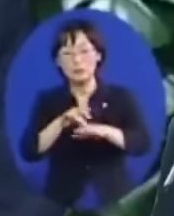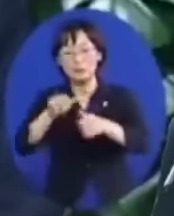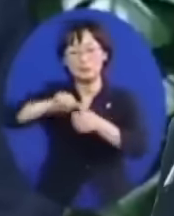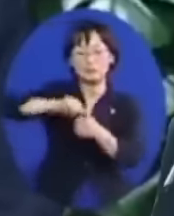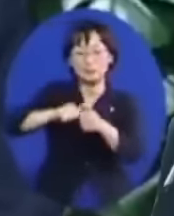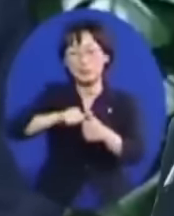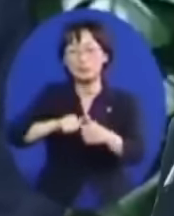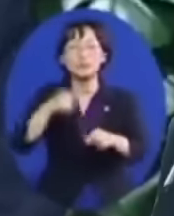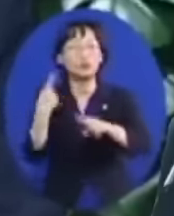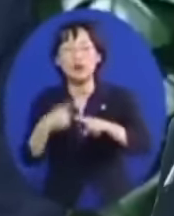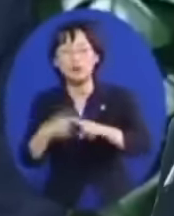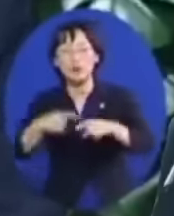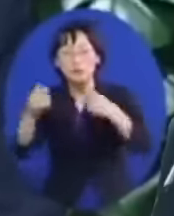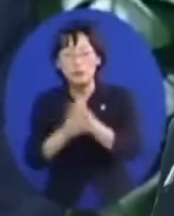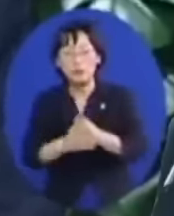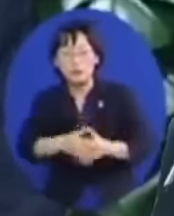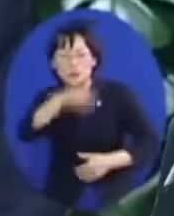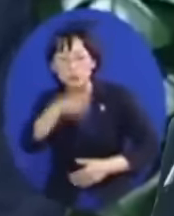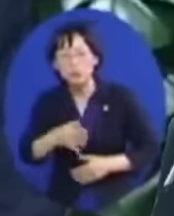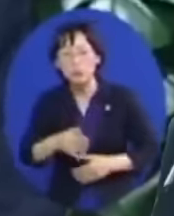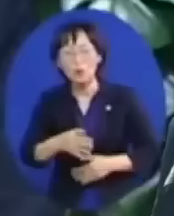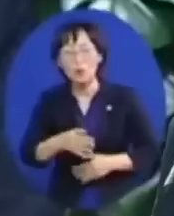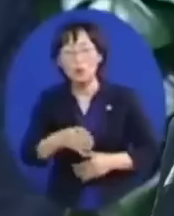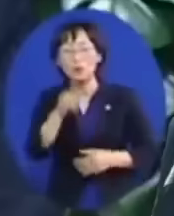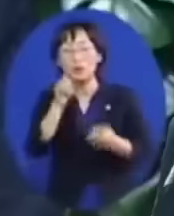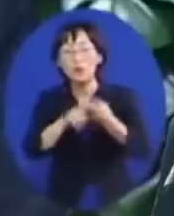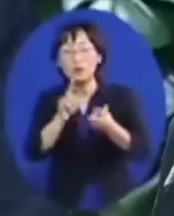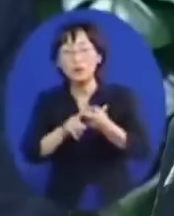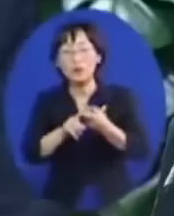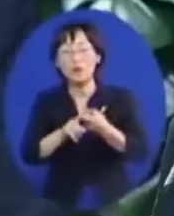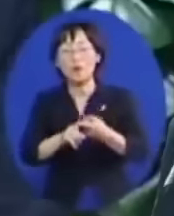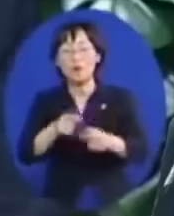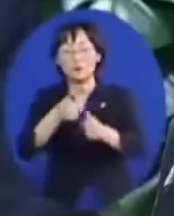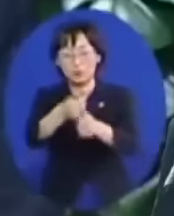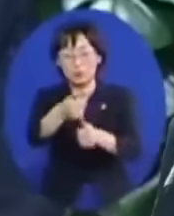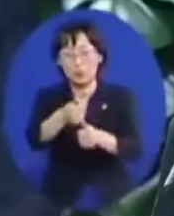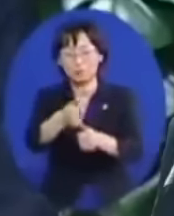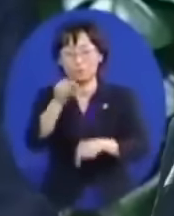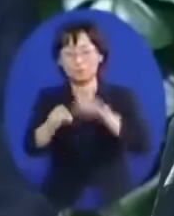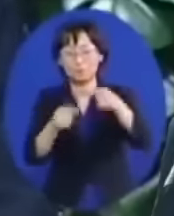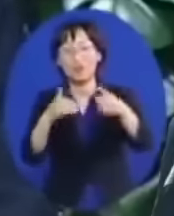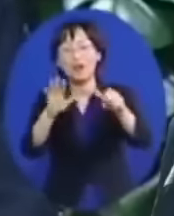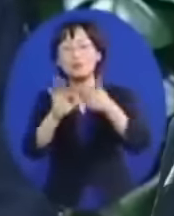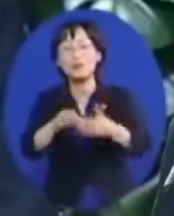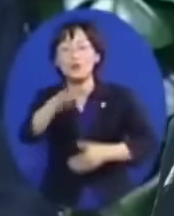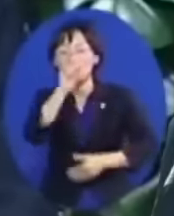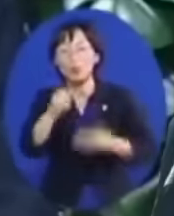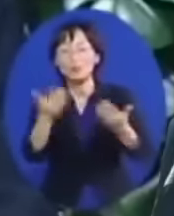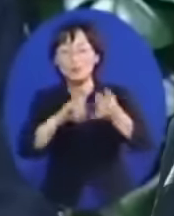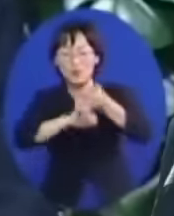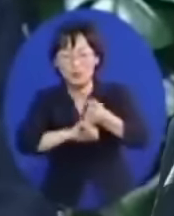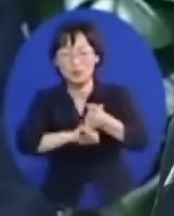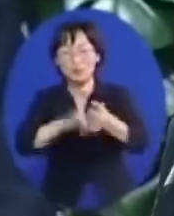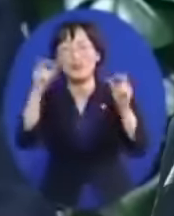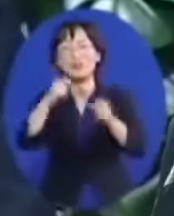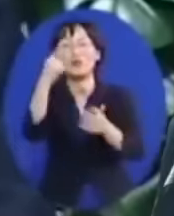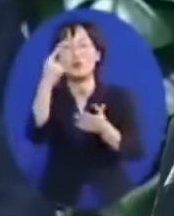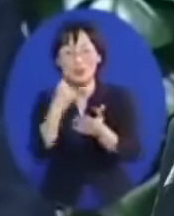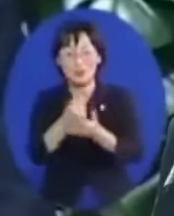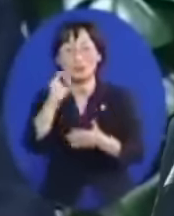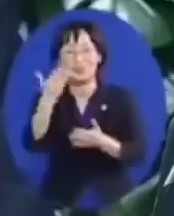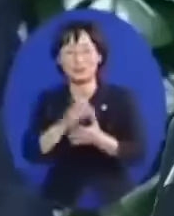것입니다. 그렇기 때문에 힘듭니다. 이 힘든 것을 이기고 나가면 좋은 일이 반드시 다가오게 되는